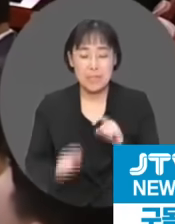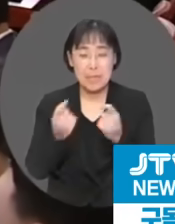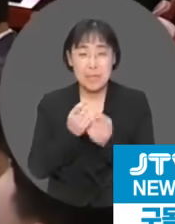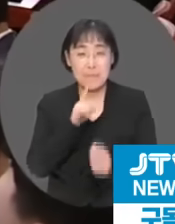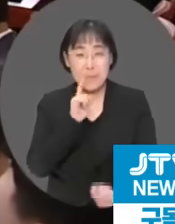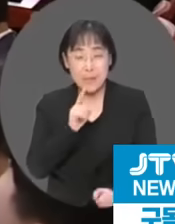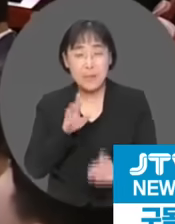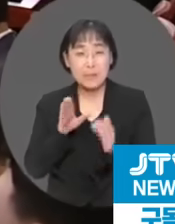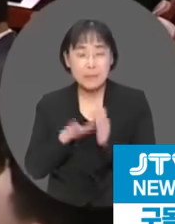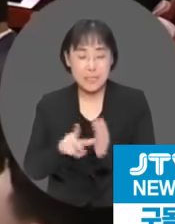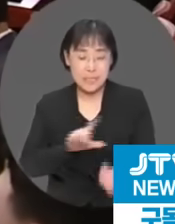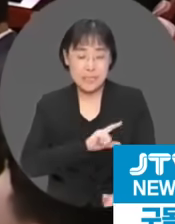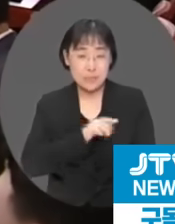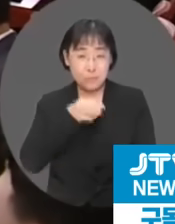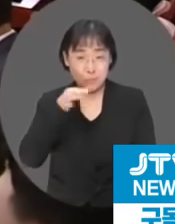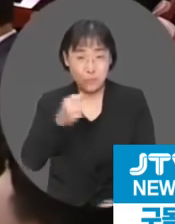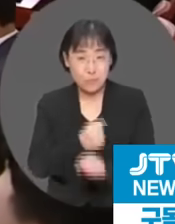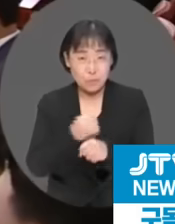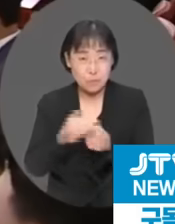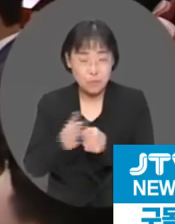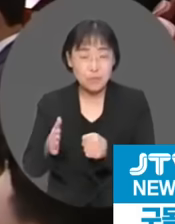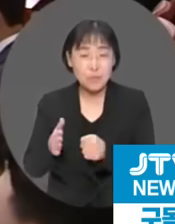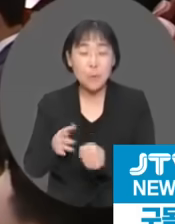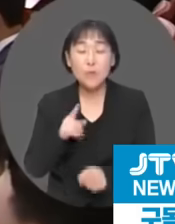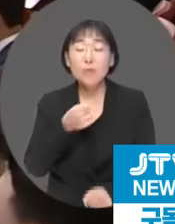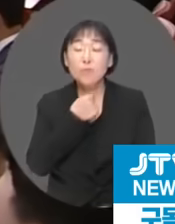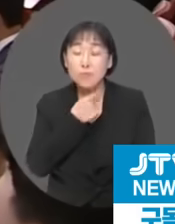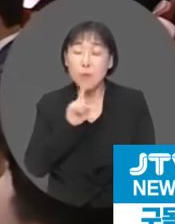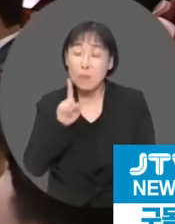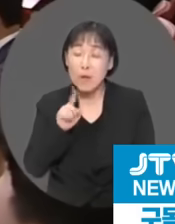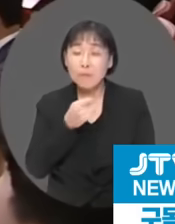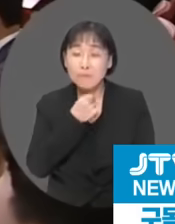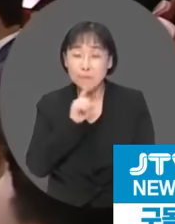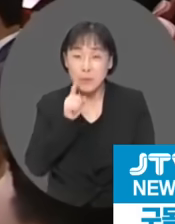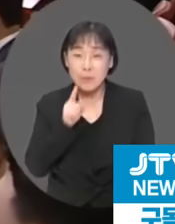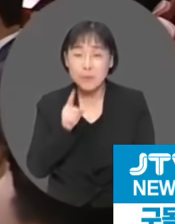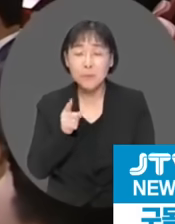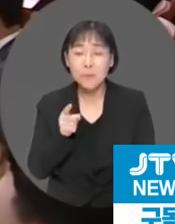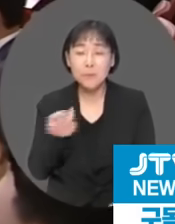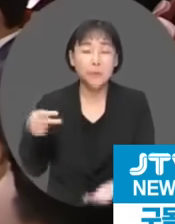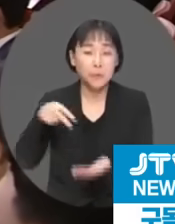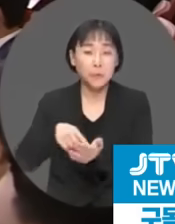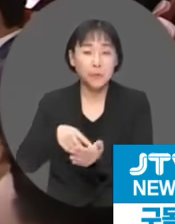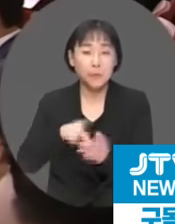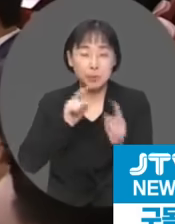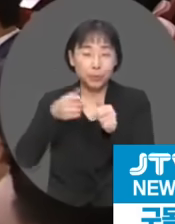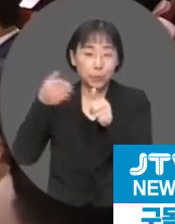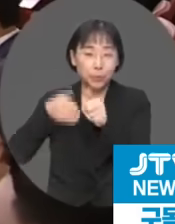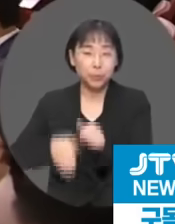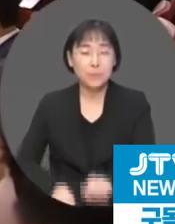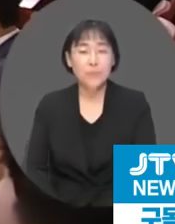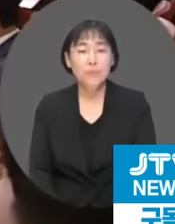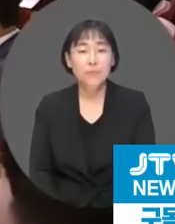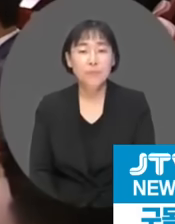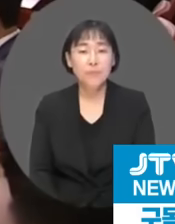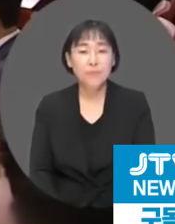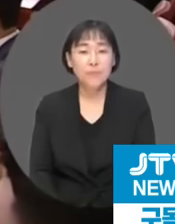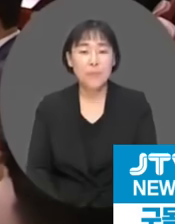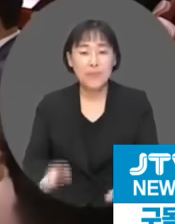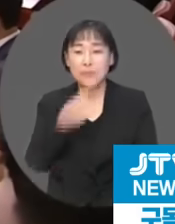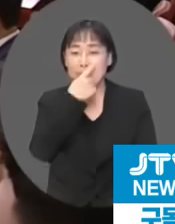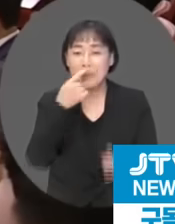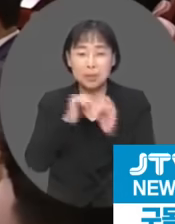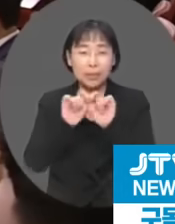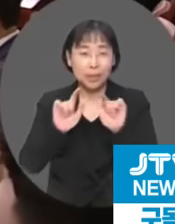론 가지 제 기회 한번 드리겠 혹시 하실 말씀 있 말씀 한번 해보시겠습니까 예 증인과 참고인이 아니면